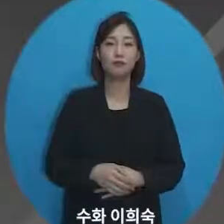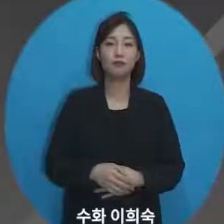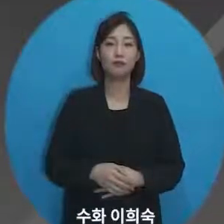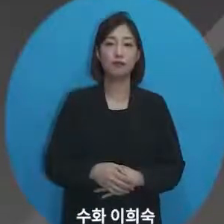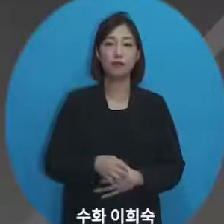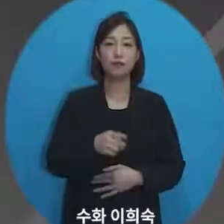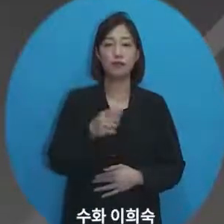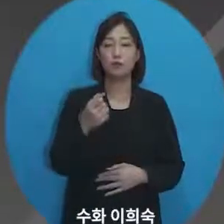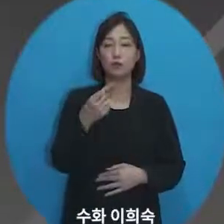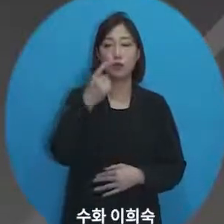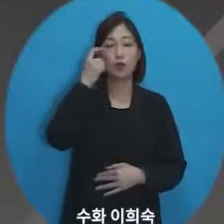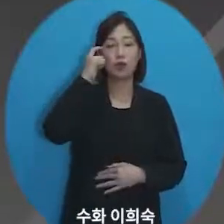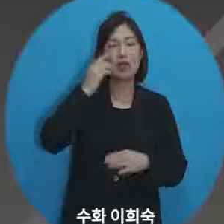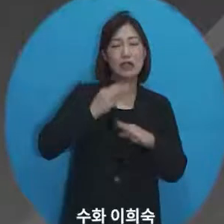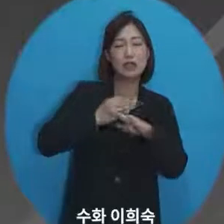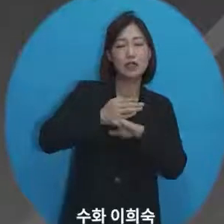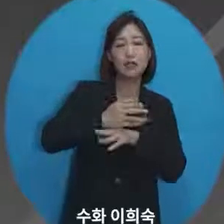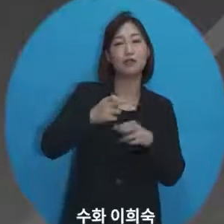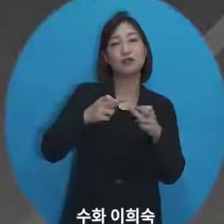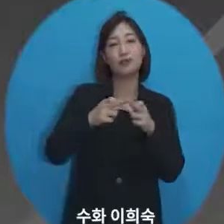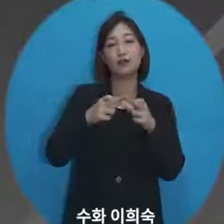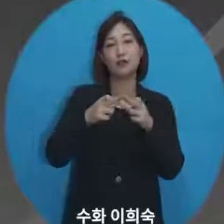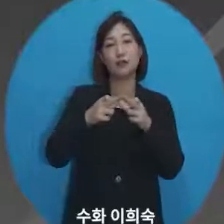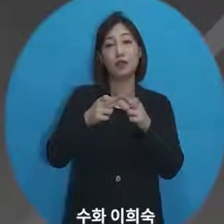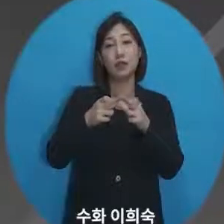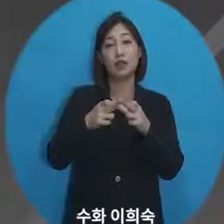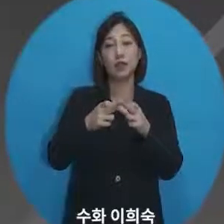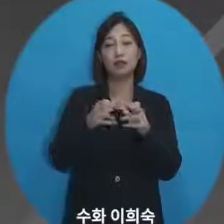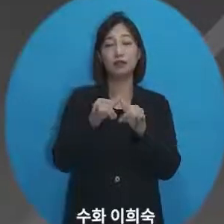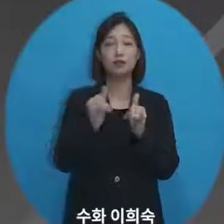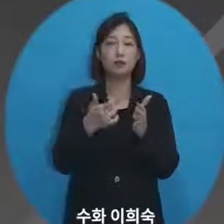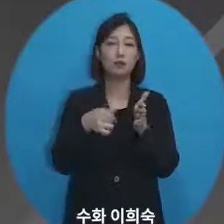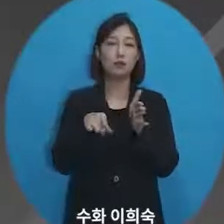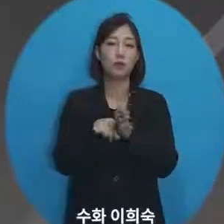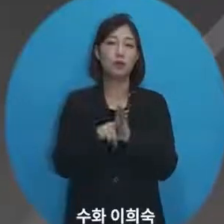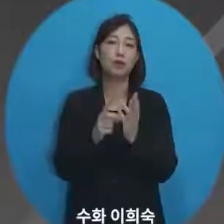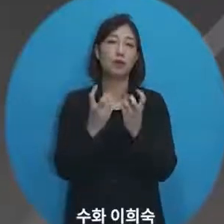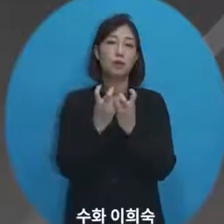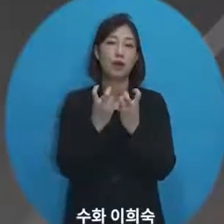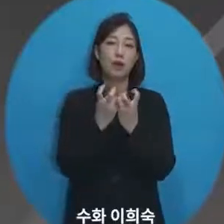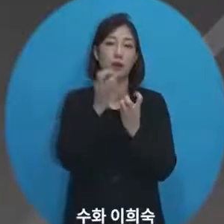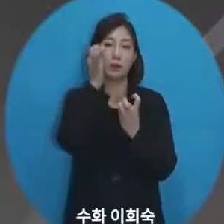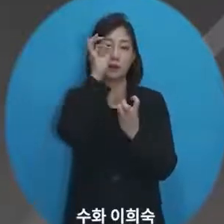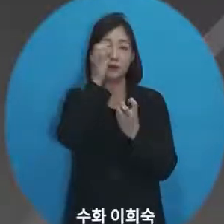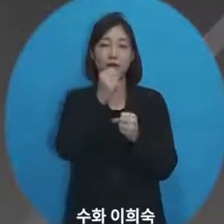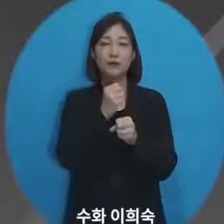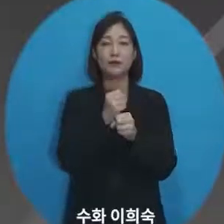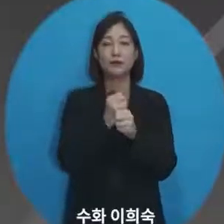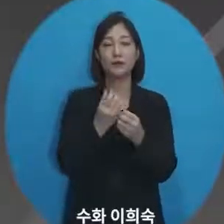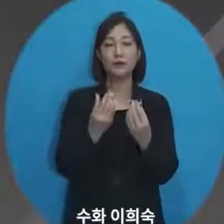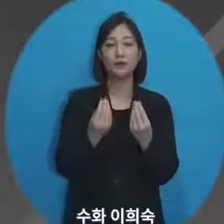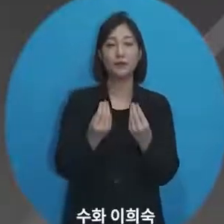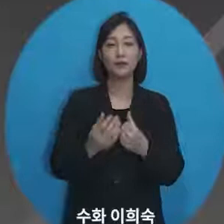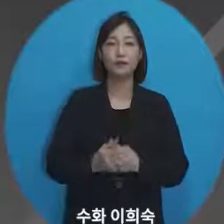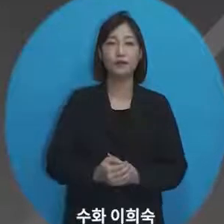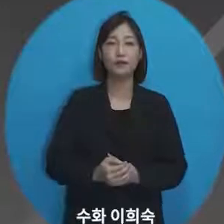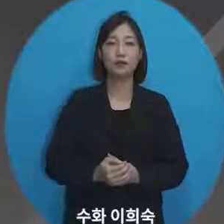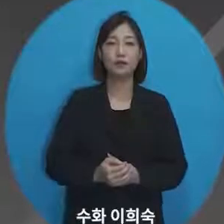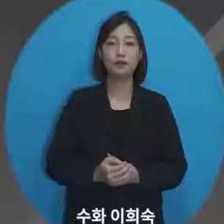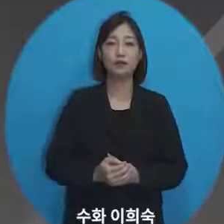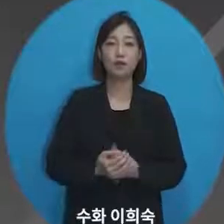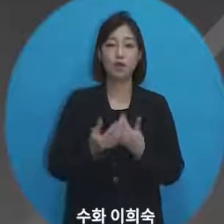명확하게 또 굉장히 지적 장애라든지 발달 장애에 대해서도 함께 대응을 하고 있는 부분을 알 수가